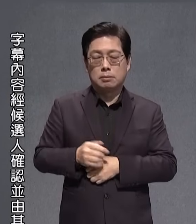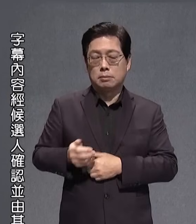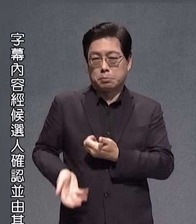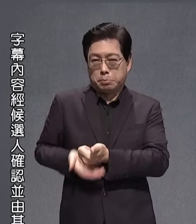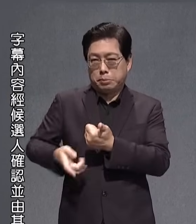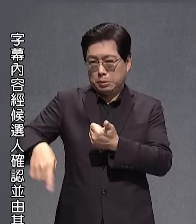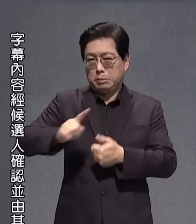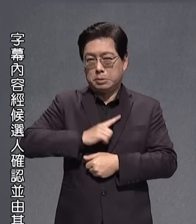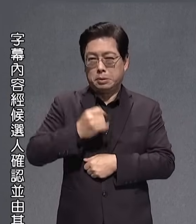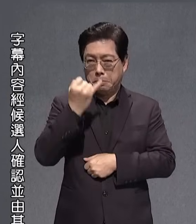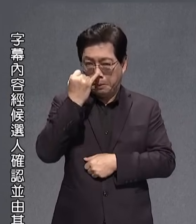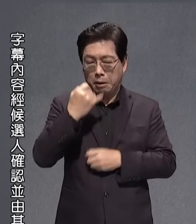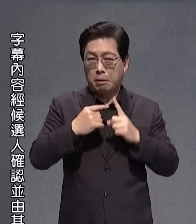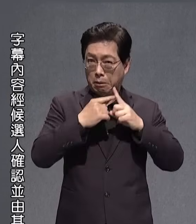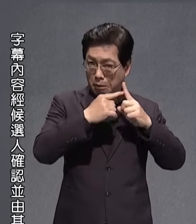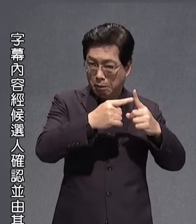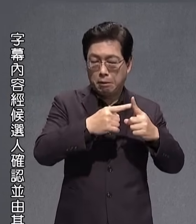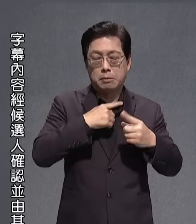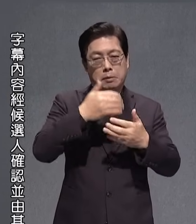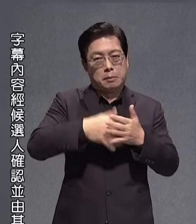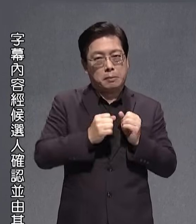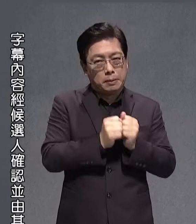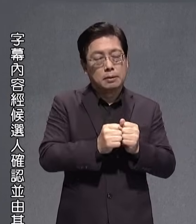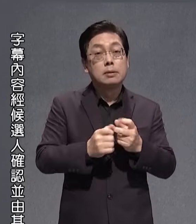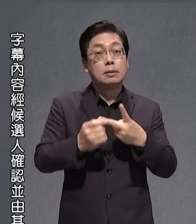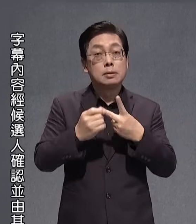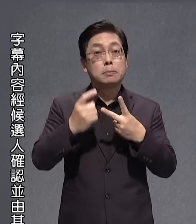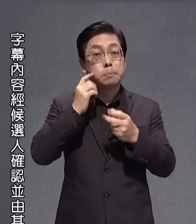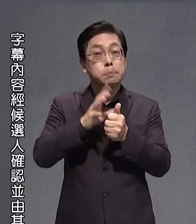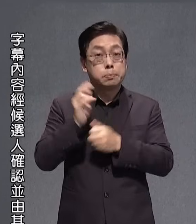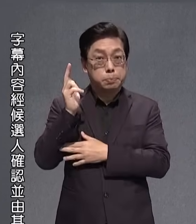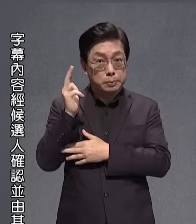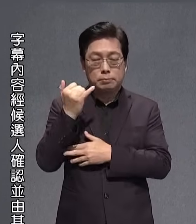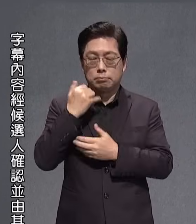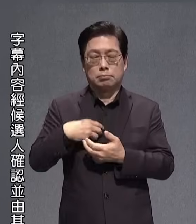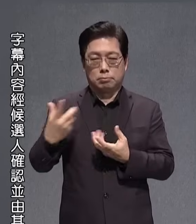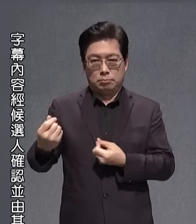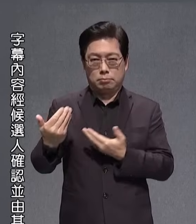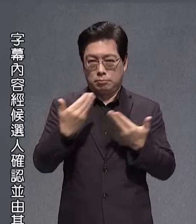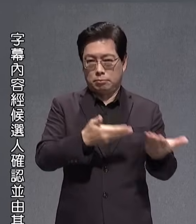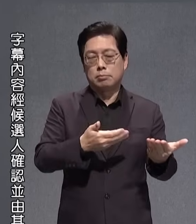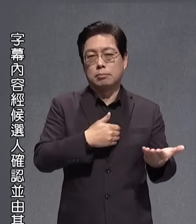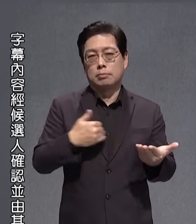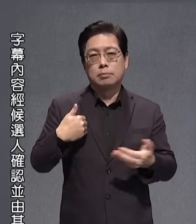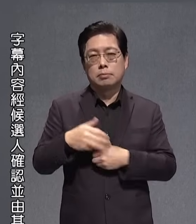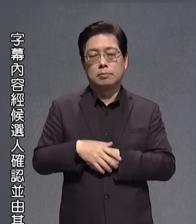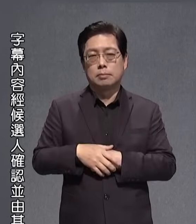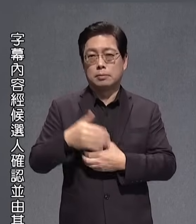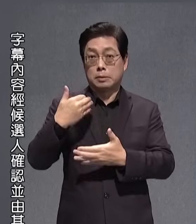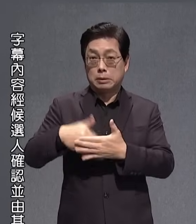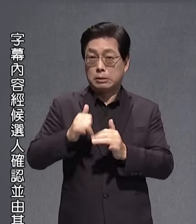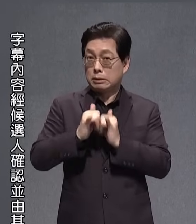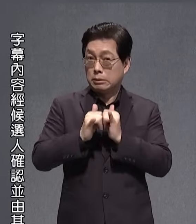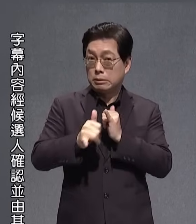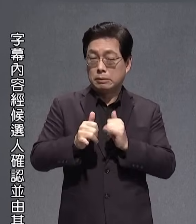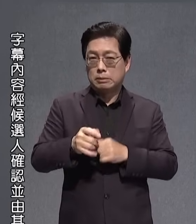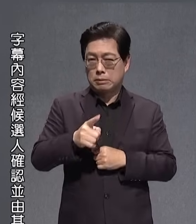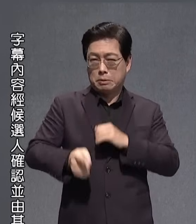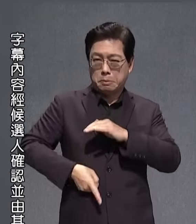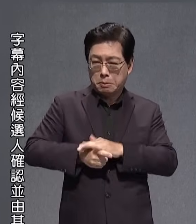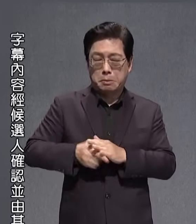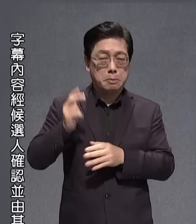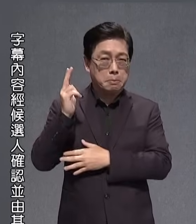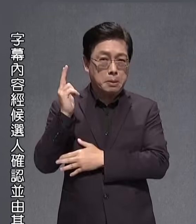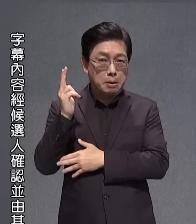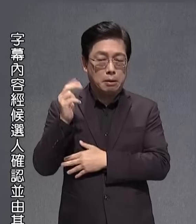首减刑。第二，模拟枪爆缴机制，要减少社会上非法枪